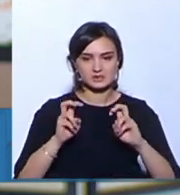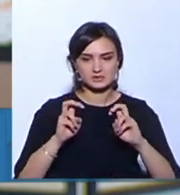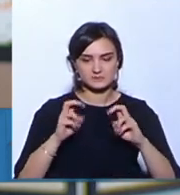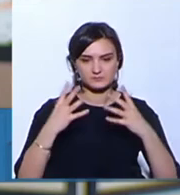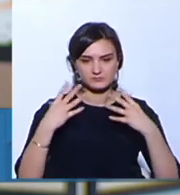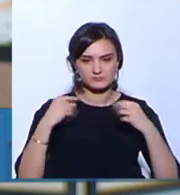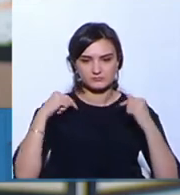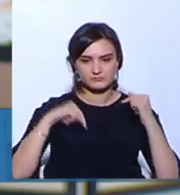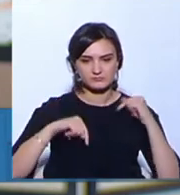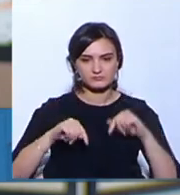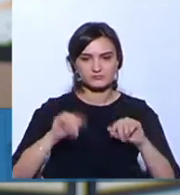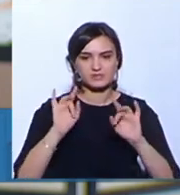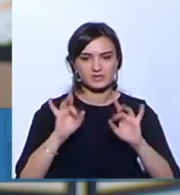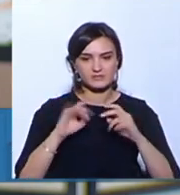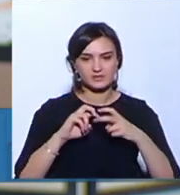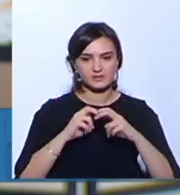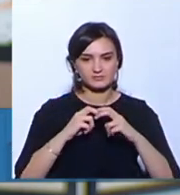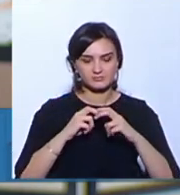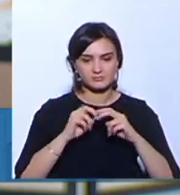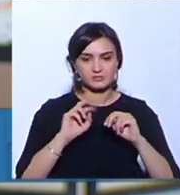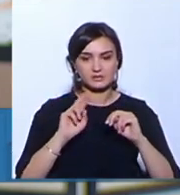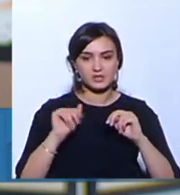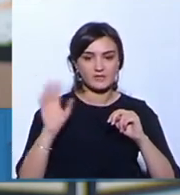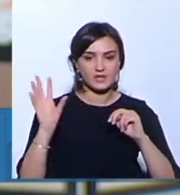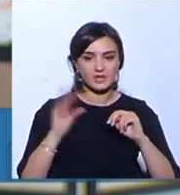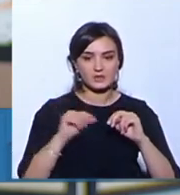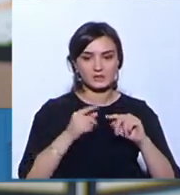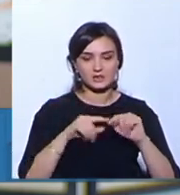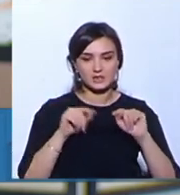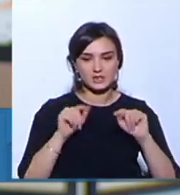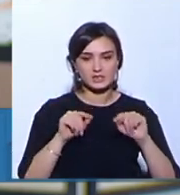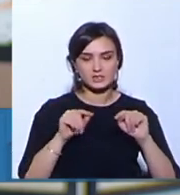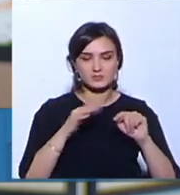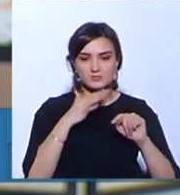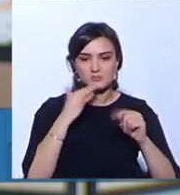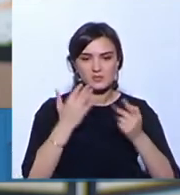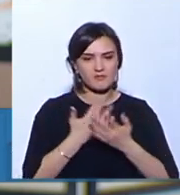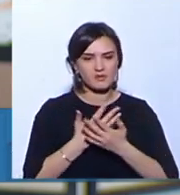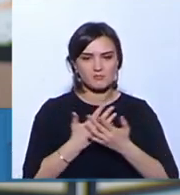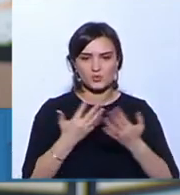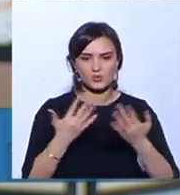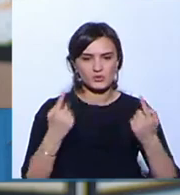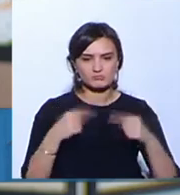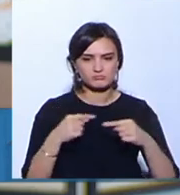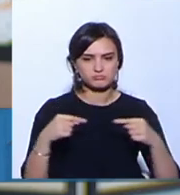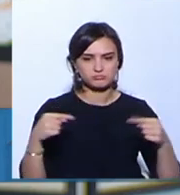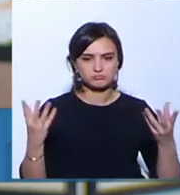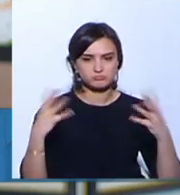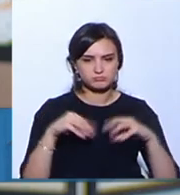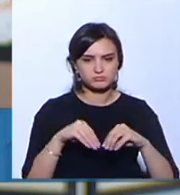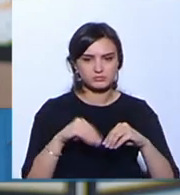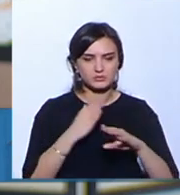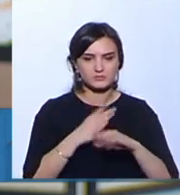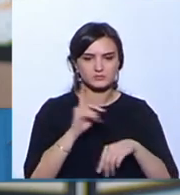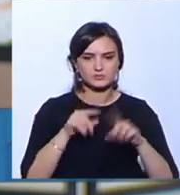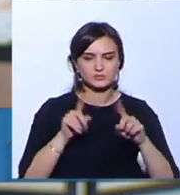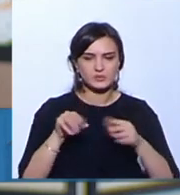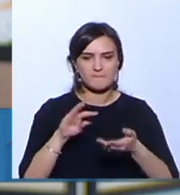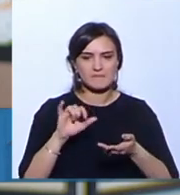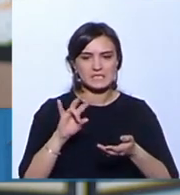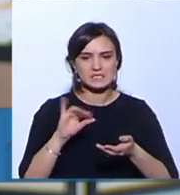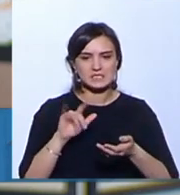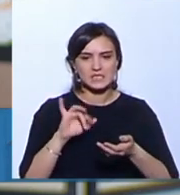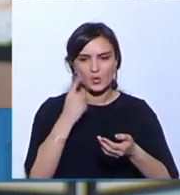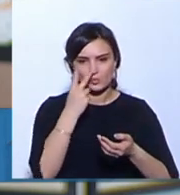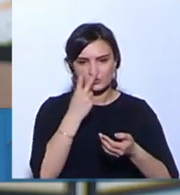არეში ტკივილი და ყველაფერი ეს იმდენად მრავალფეროვანია. ხანდახან აქვს მენინგიალური